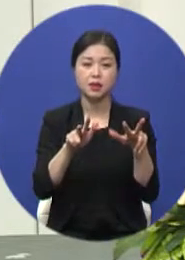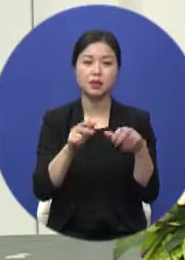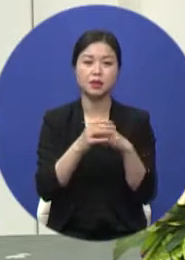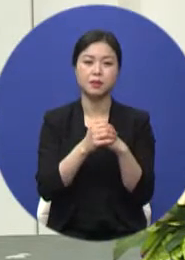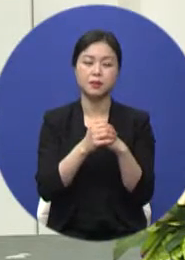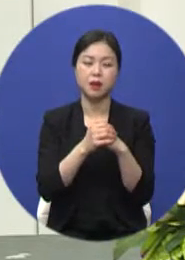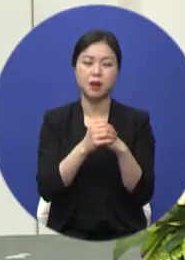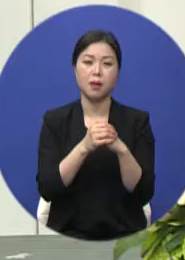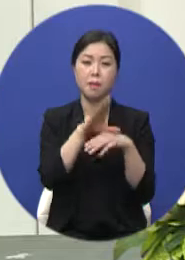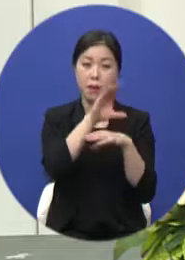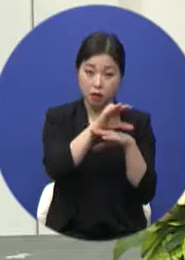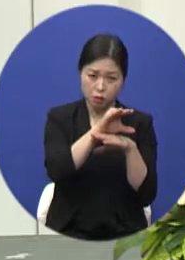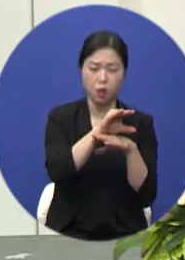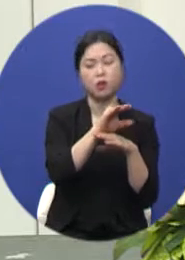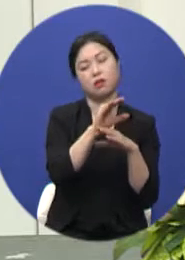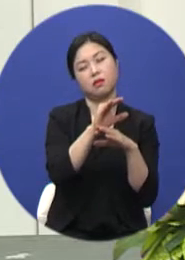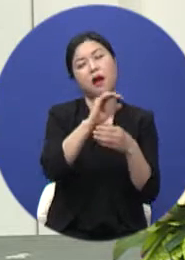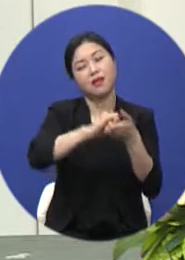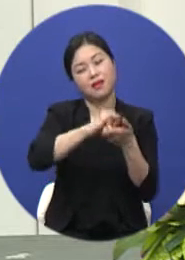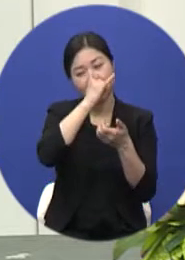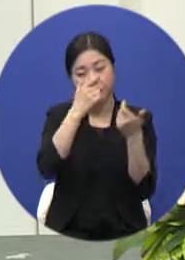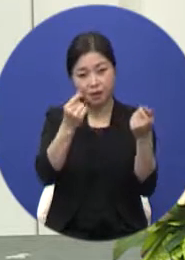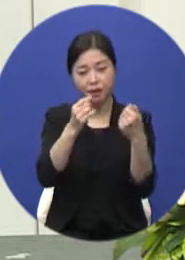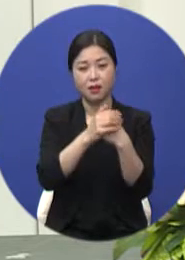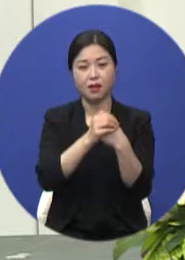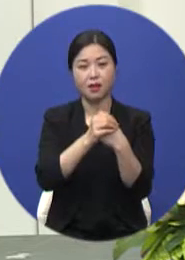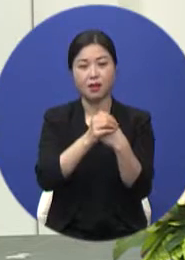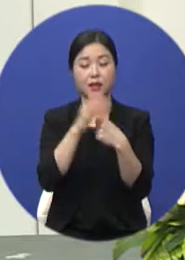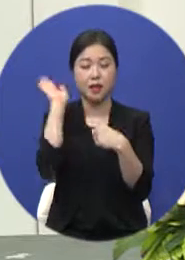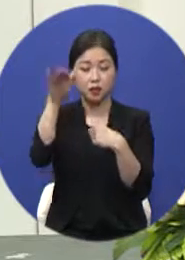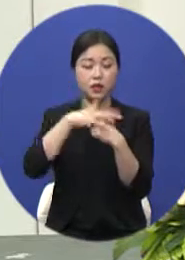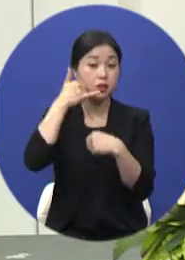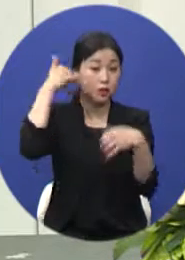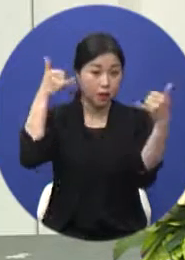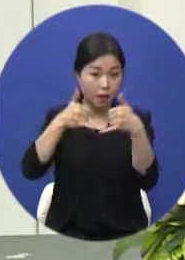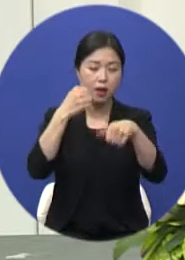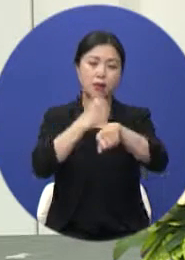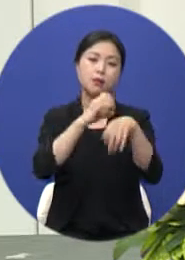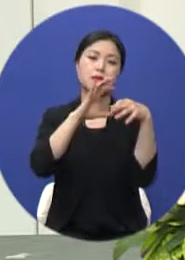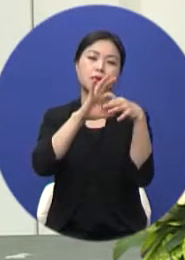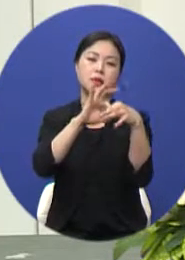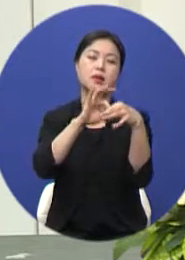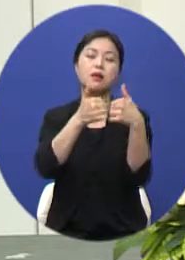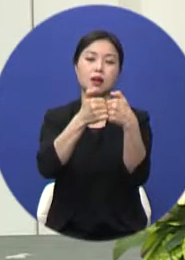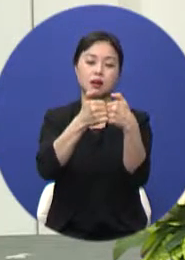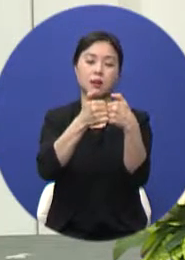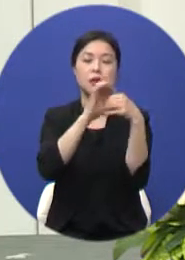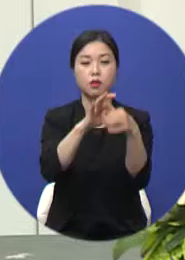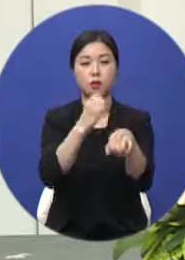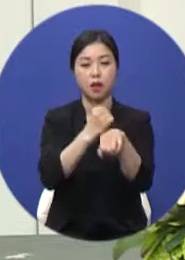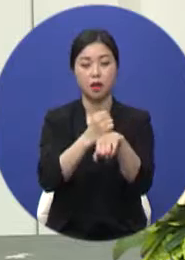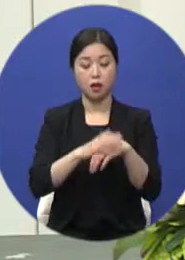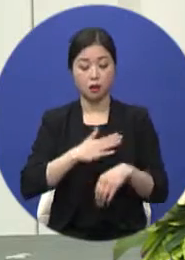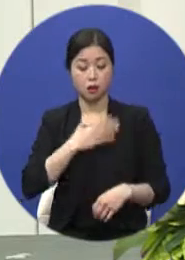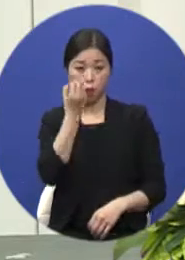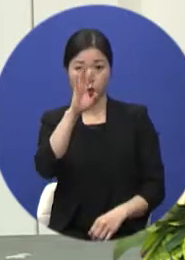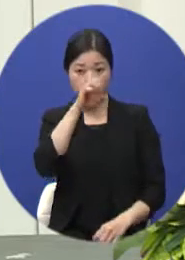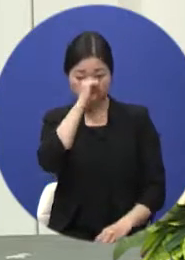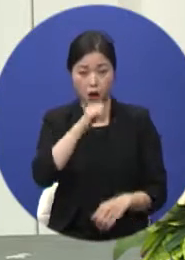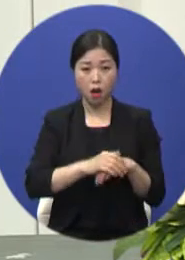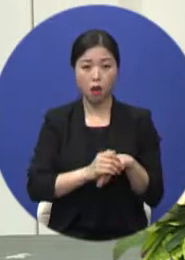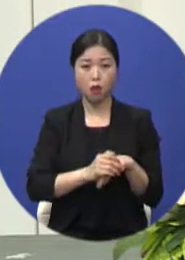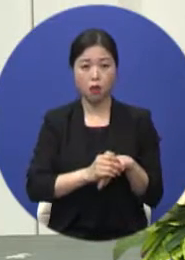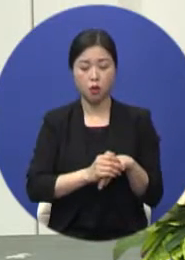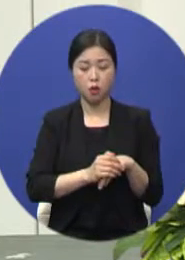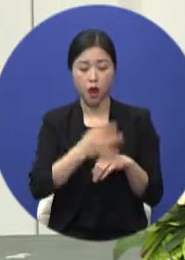그런데요. 따로 전화 연결해서 상담을 이어가도록 하겠습니다. 사실 그 저도 뭐 맥주도 좋아하고 막걸리도